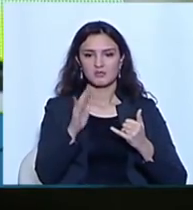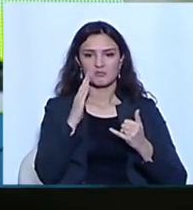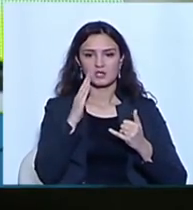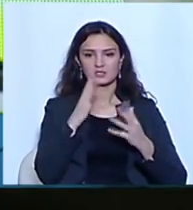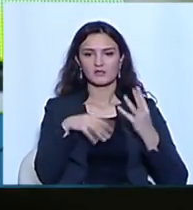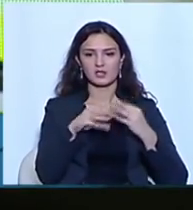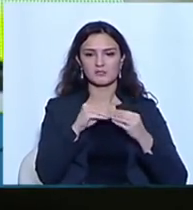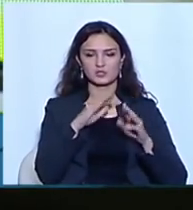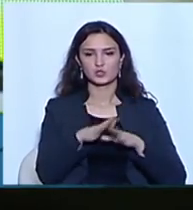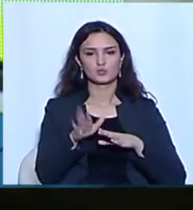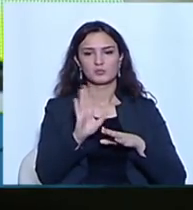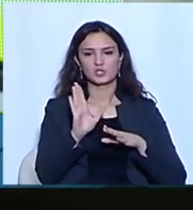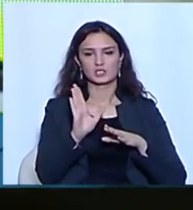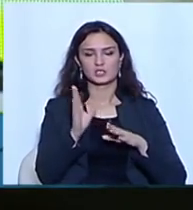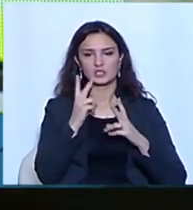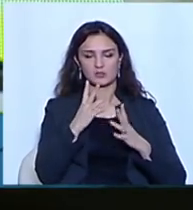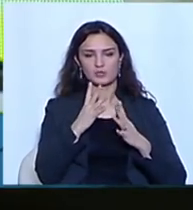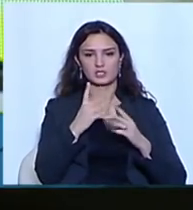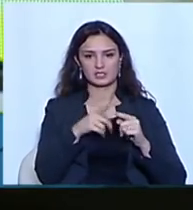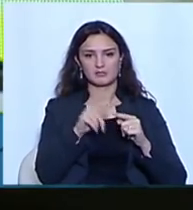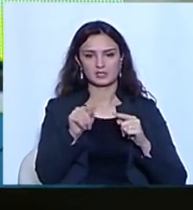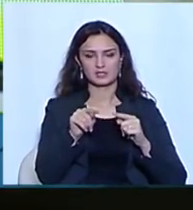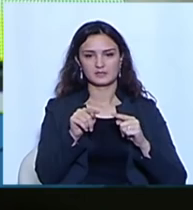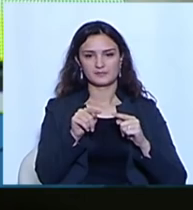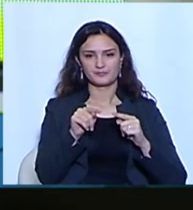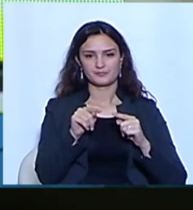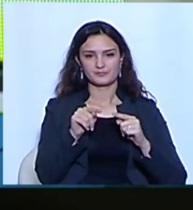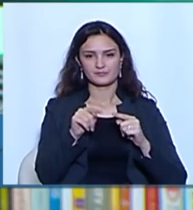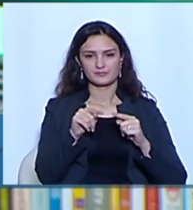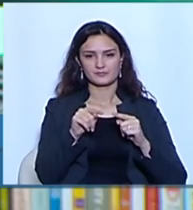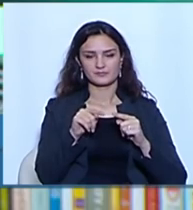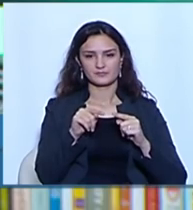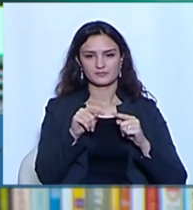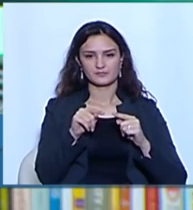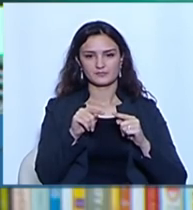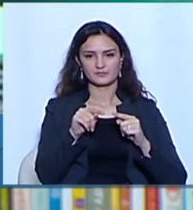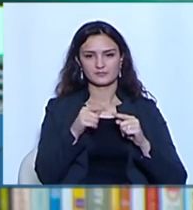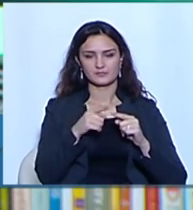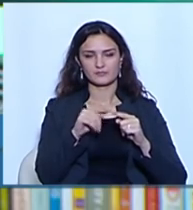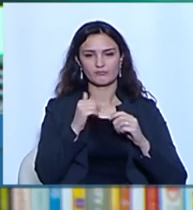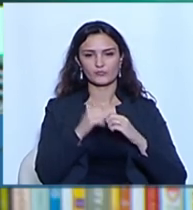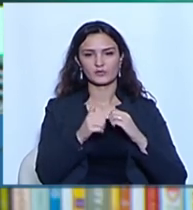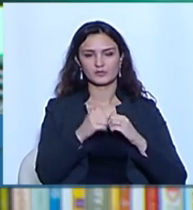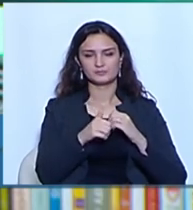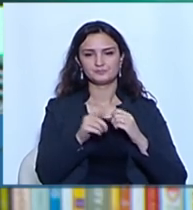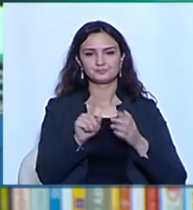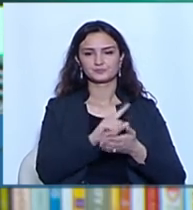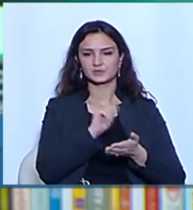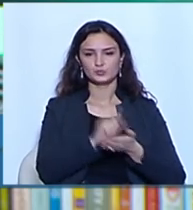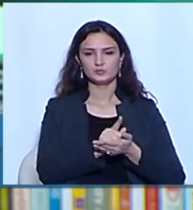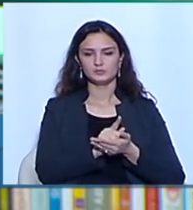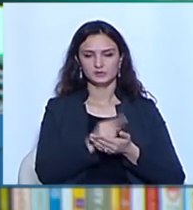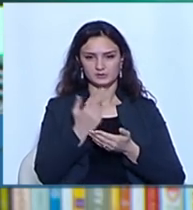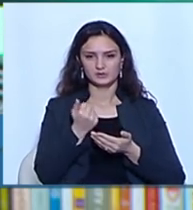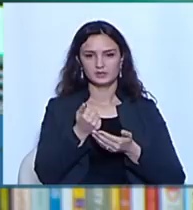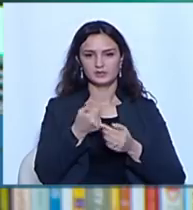მართლა ყველაფრის შესრულებაში არ გამოიხატება. აი ეს არის პარადოქსი. ამის გაგება მუდმივ ჩახუტებაში აუცილებელია,